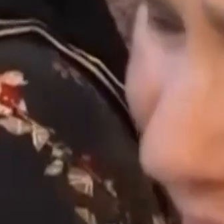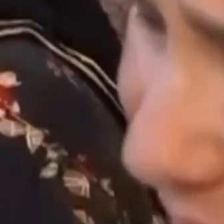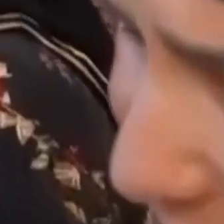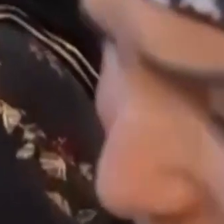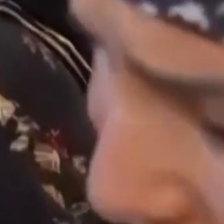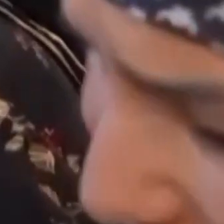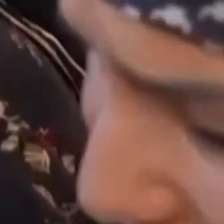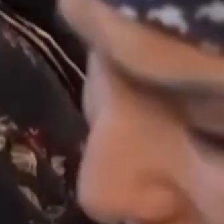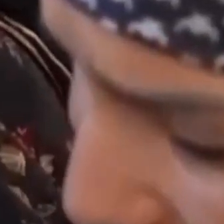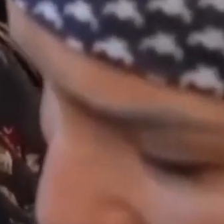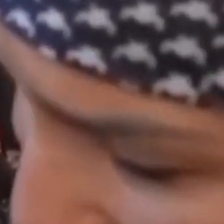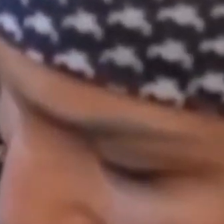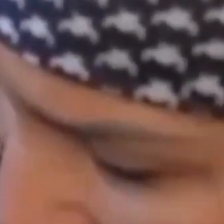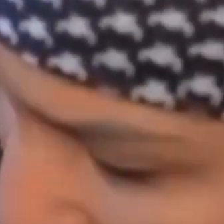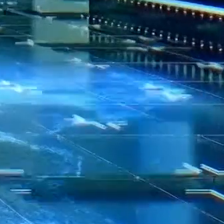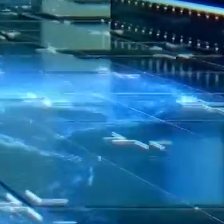интернет-ресурсов.